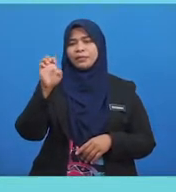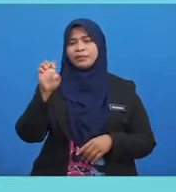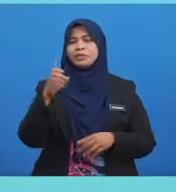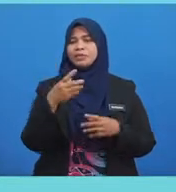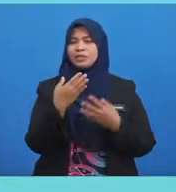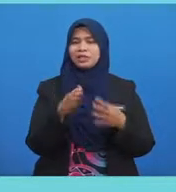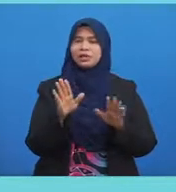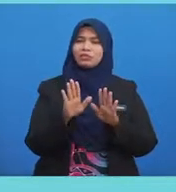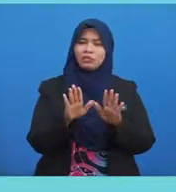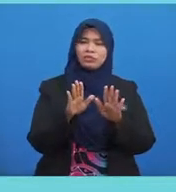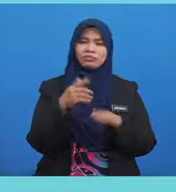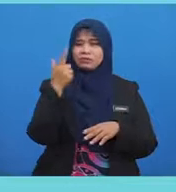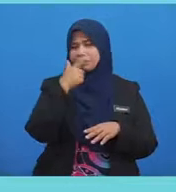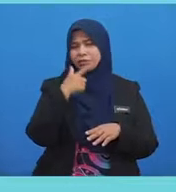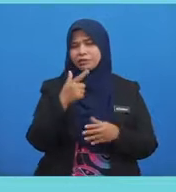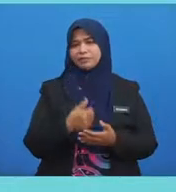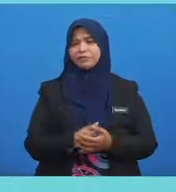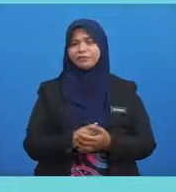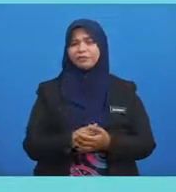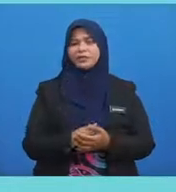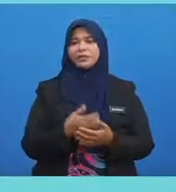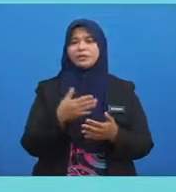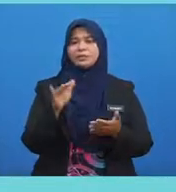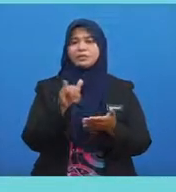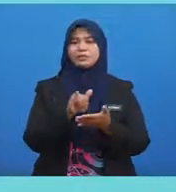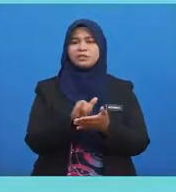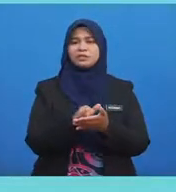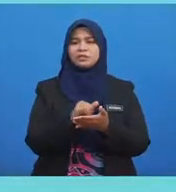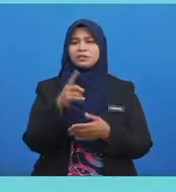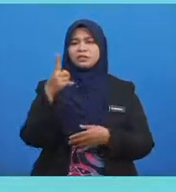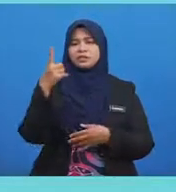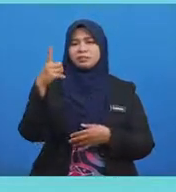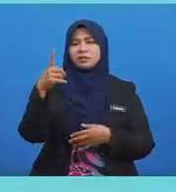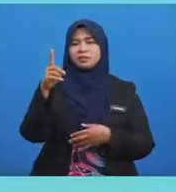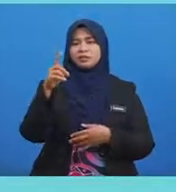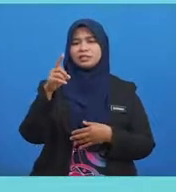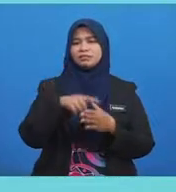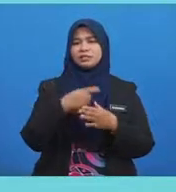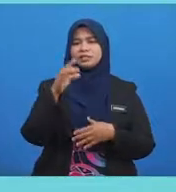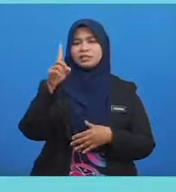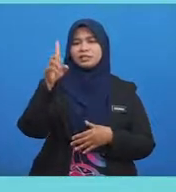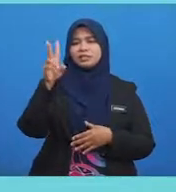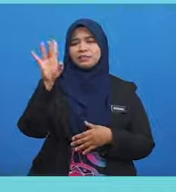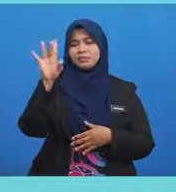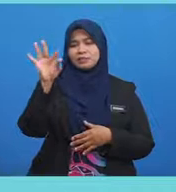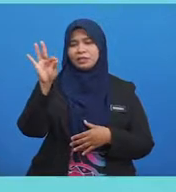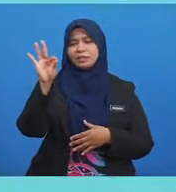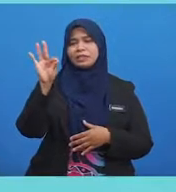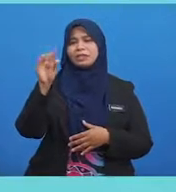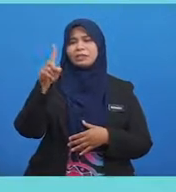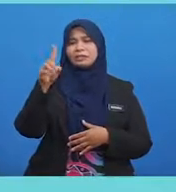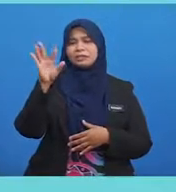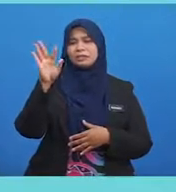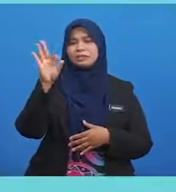Sarawak diserahkan kepada kerajaan British. Penyerahan ini telah menimbulkan pelbagai reaksi